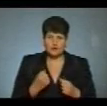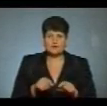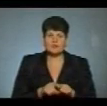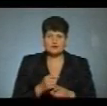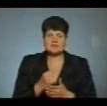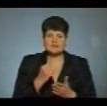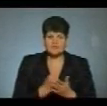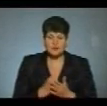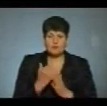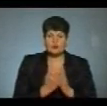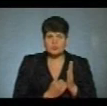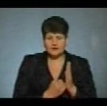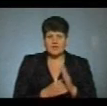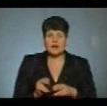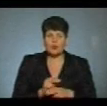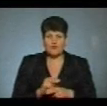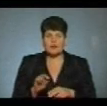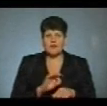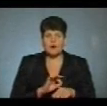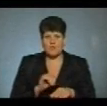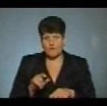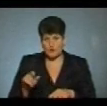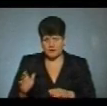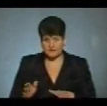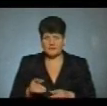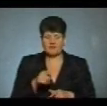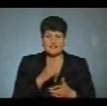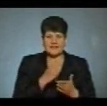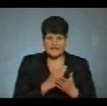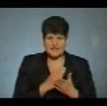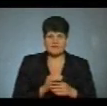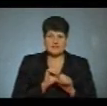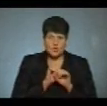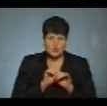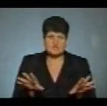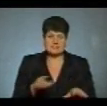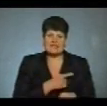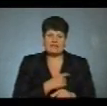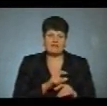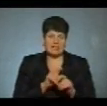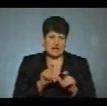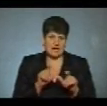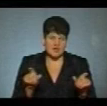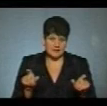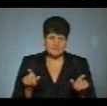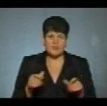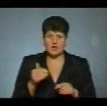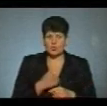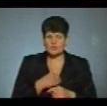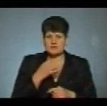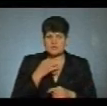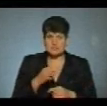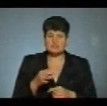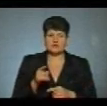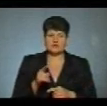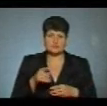протокол лікування ковід-хворих. Він є, він розіслений по лікарнях. І ще можу сказати про те, що на